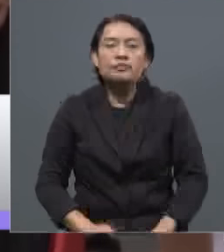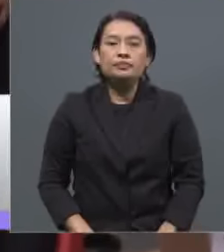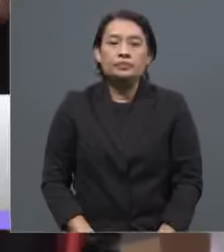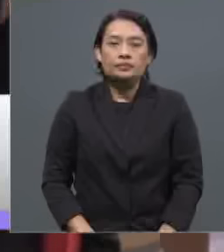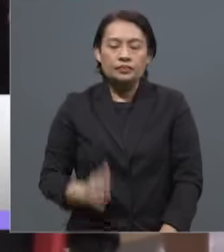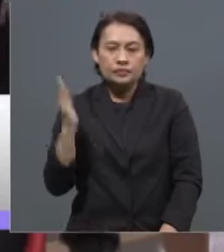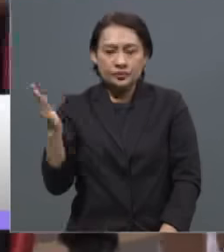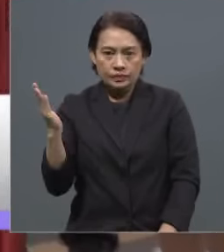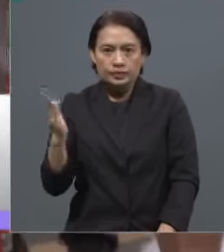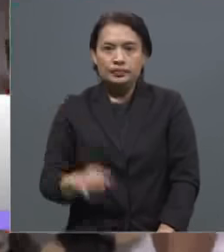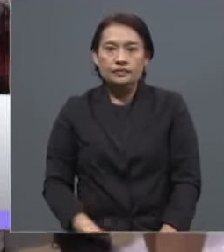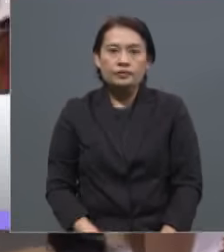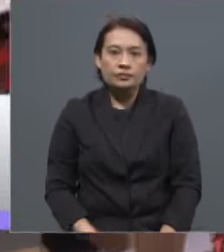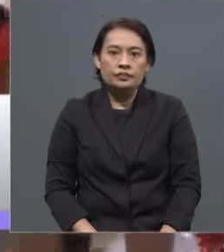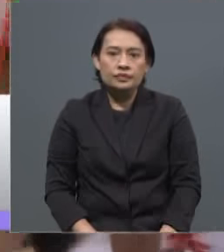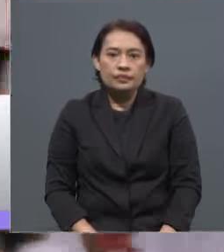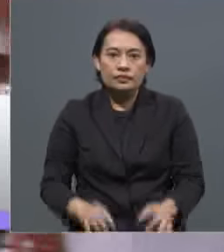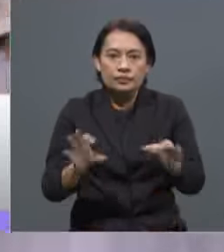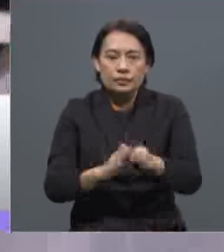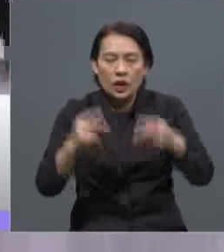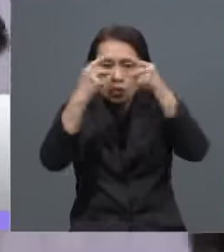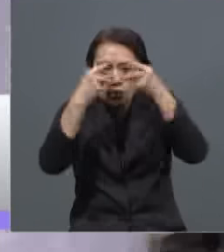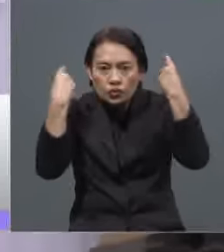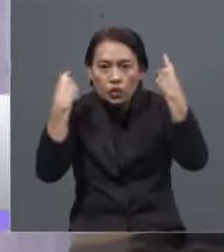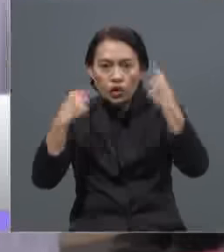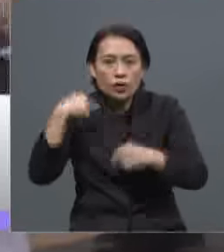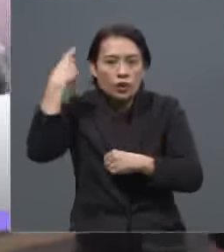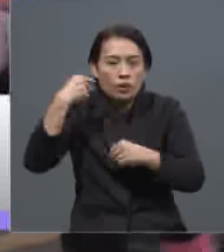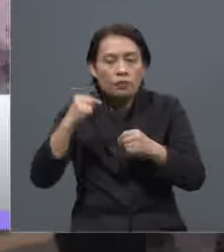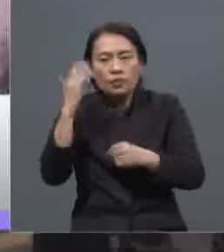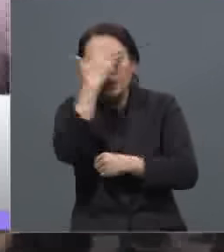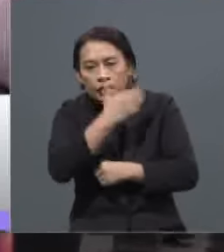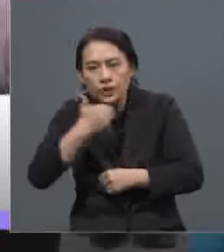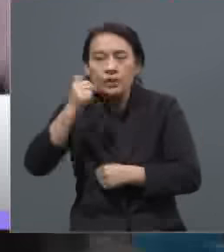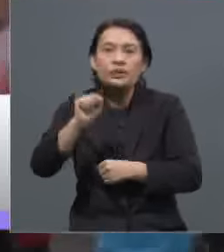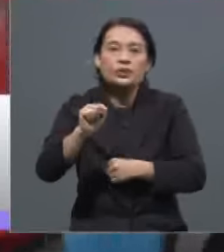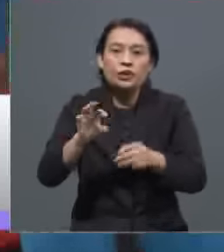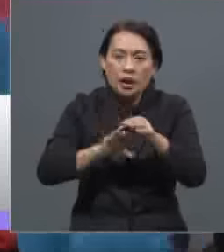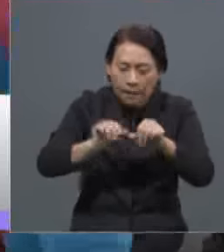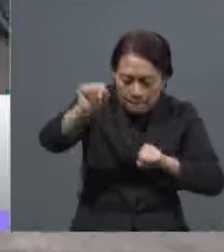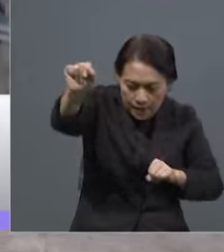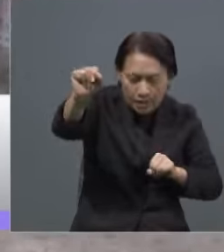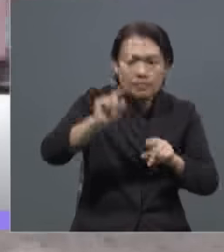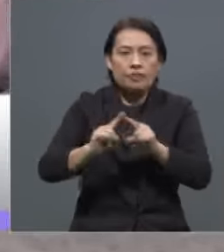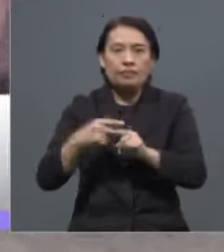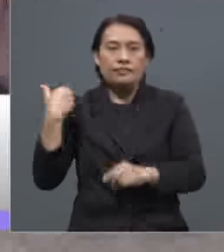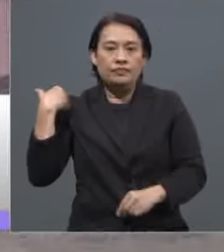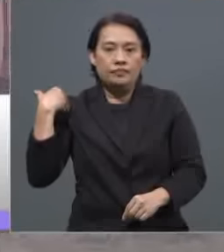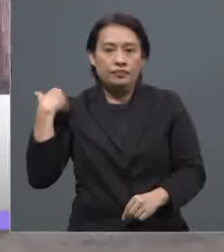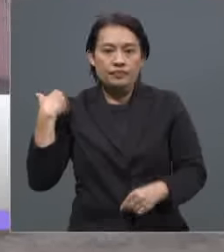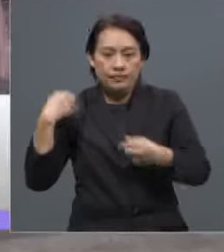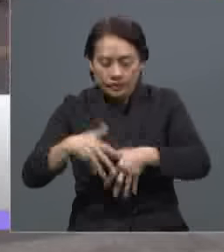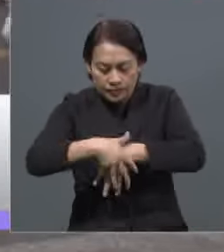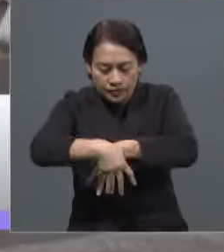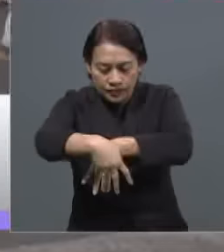วนแฟนซีที่พาแม่มดโจรสลัดนางฟ้าซุปเปอร์แมนก็มายกมาทั้งจักรวาลซุปเปอร์ฮีโร่เป็นขบวน